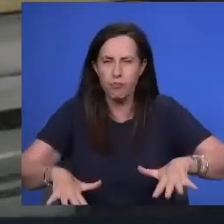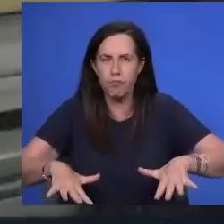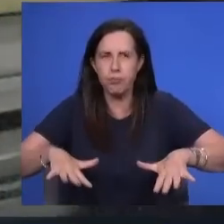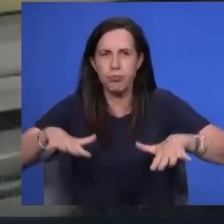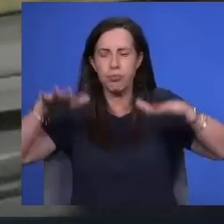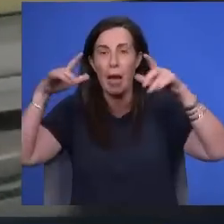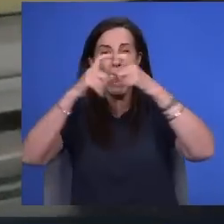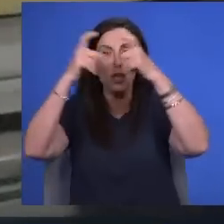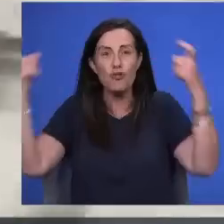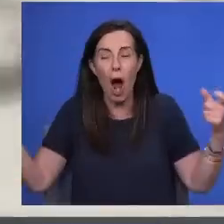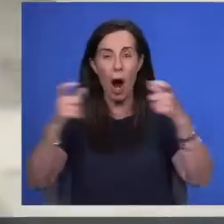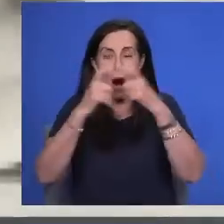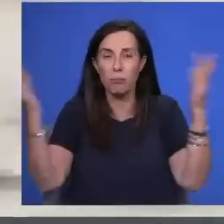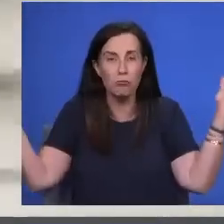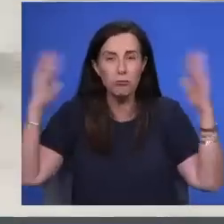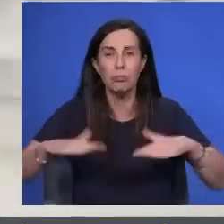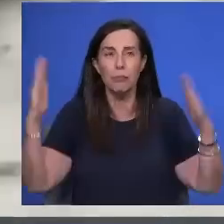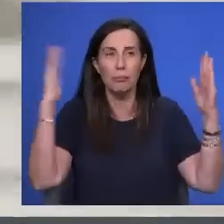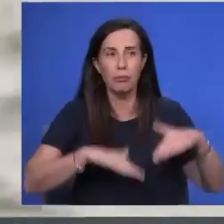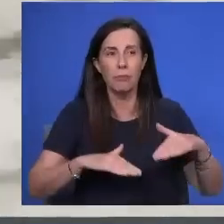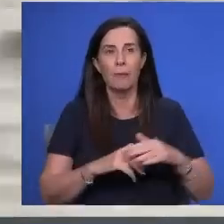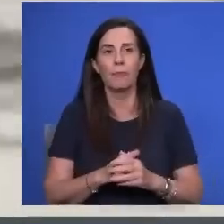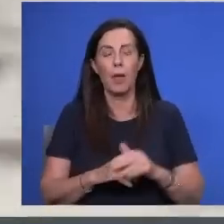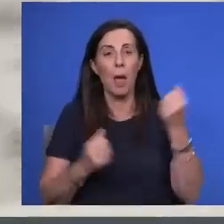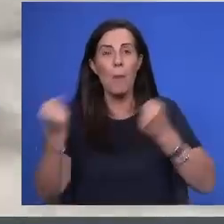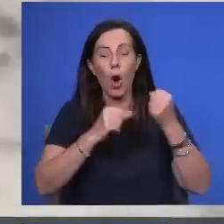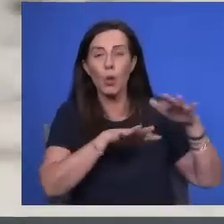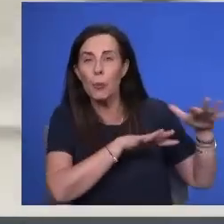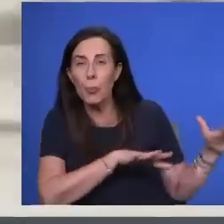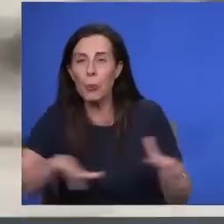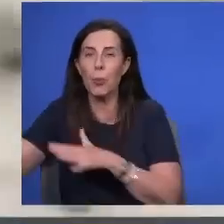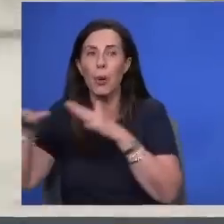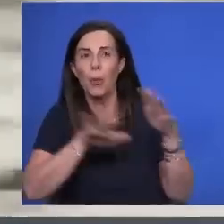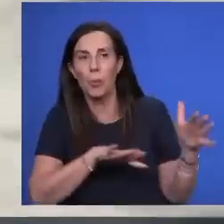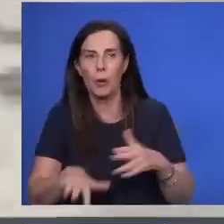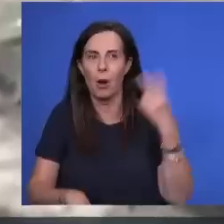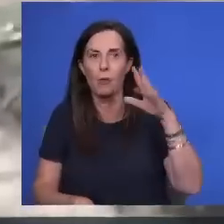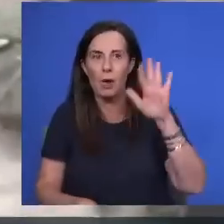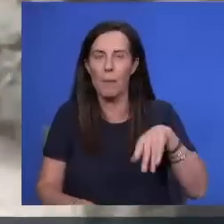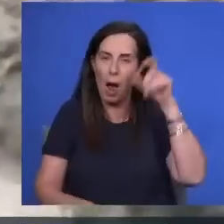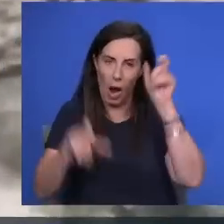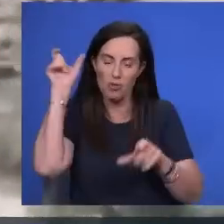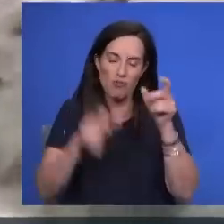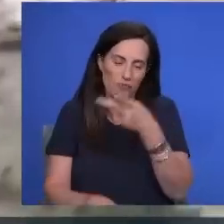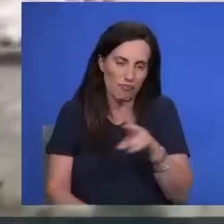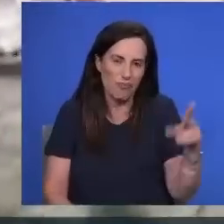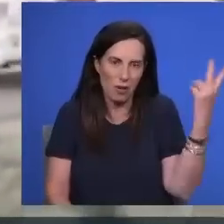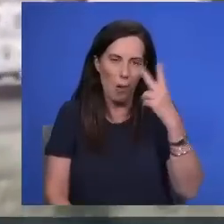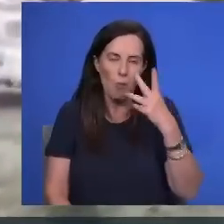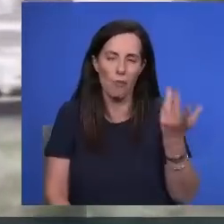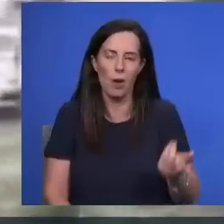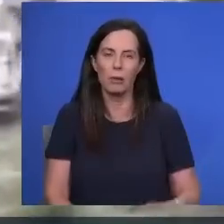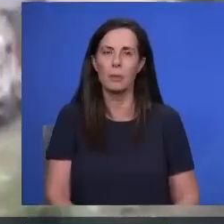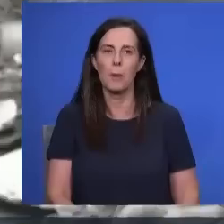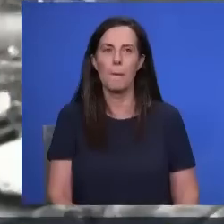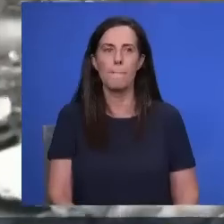הרס חצי מהגשרים, שטף מכוניות. כמובן שהיו גם כמה מקומים שאיבדו